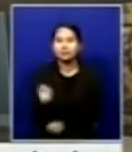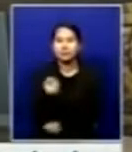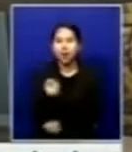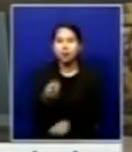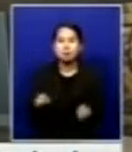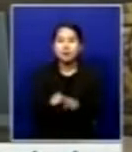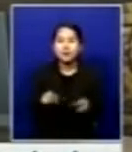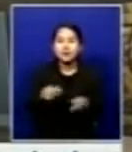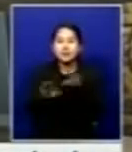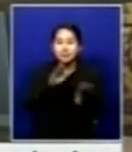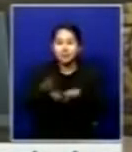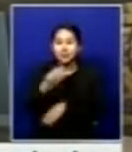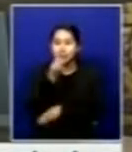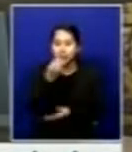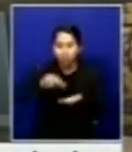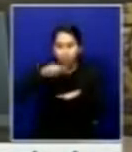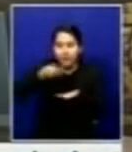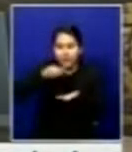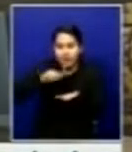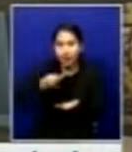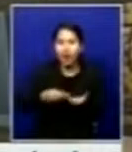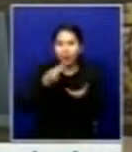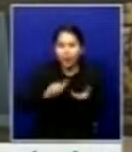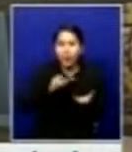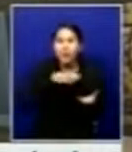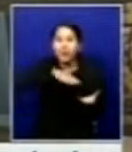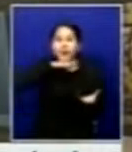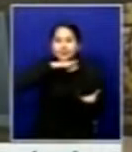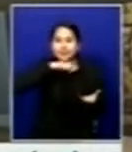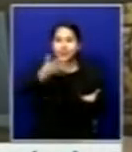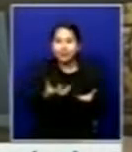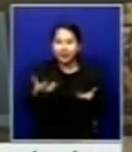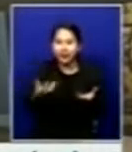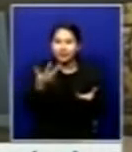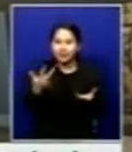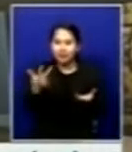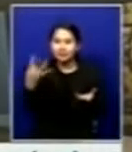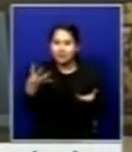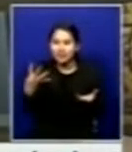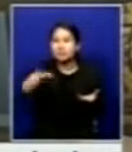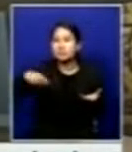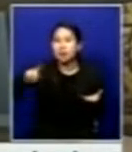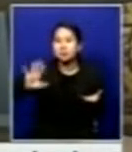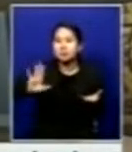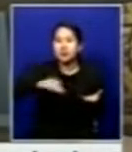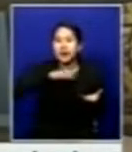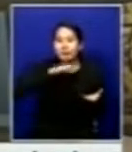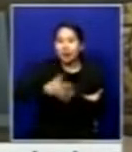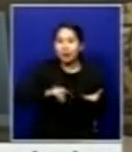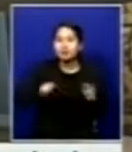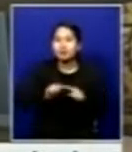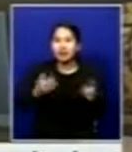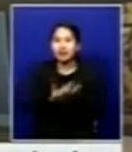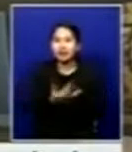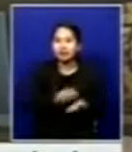วยเตี๋ยวชามที่1ชามที่2ครับอิ่มพอดีอยู่ตรงจุดสมดุลชามที่3ชามที่4ไม่มีประโยชน์ใดๆเลยครับแต่กลับใช้เงินม